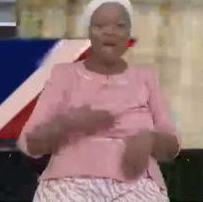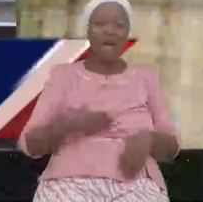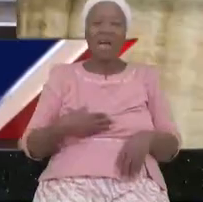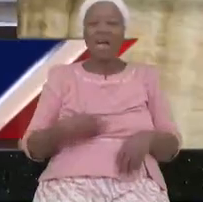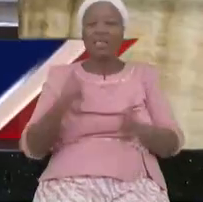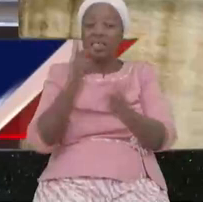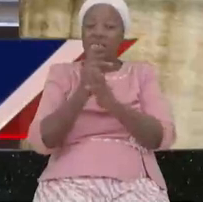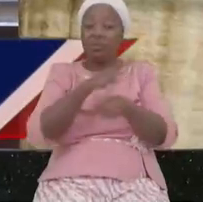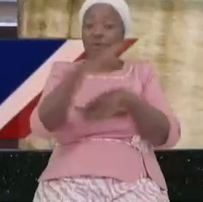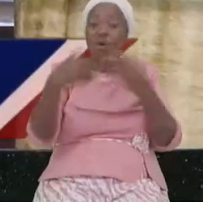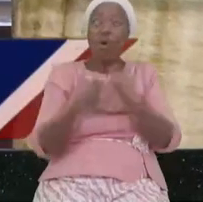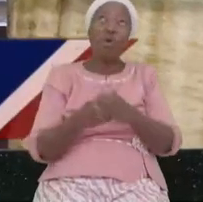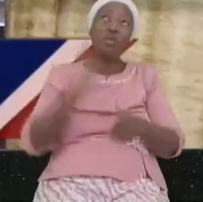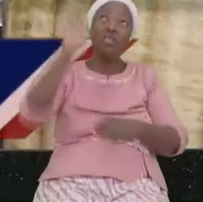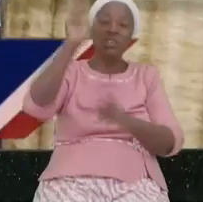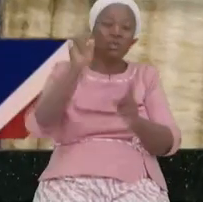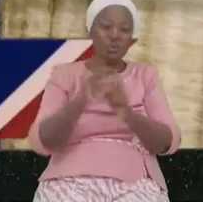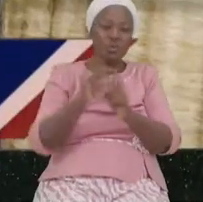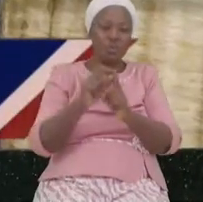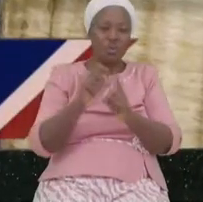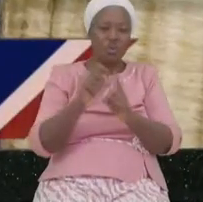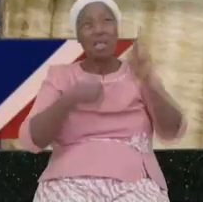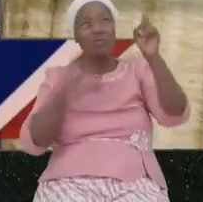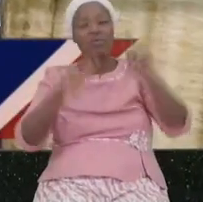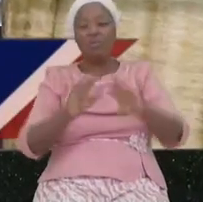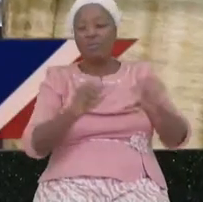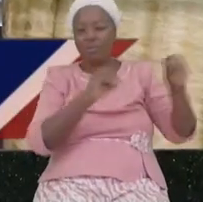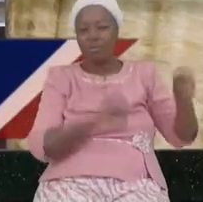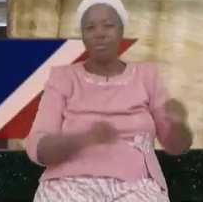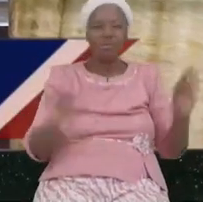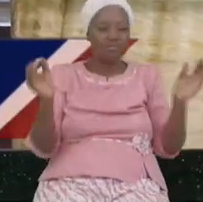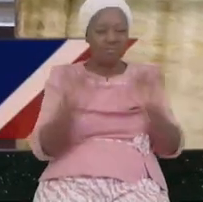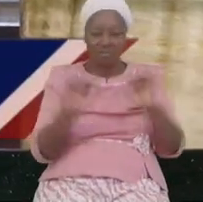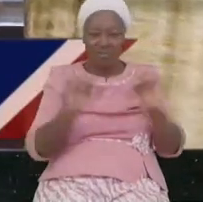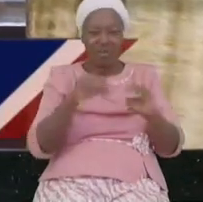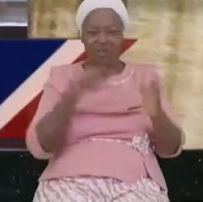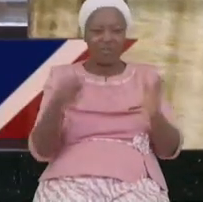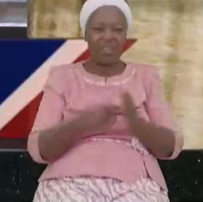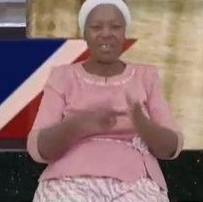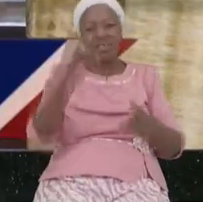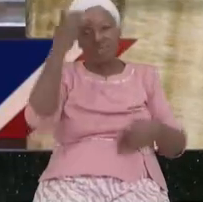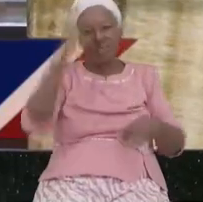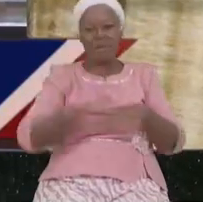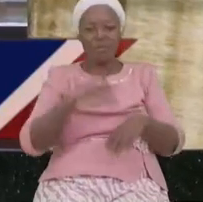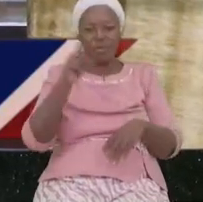je ne te frapperai d'aucune des maladies dont j'ai frappé les Égyptiens,